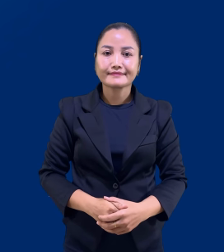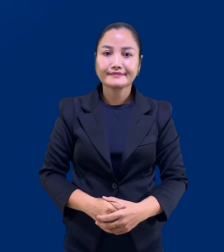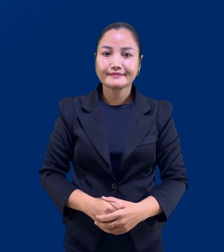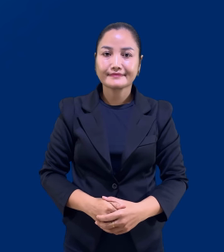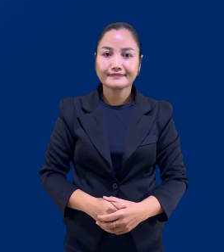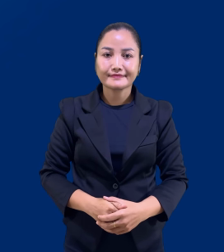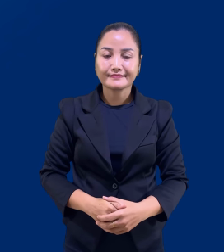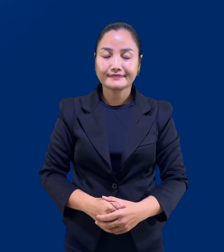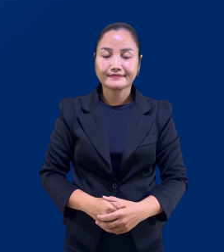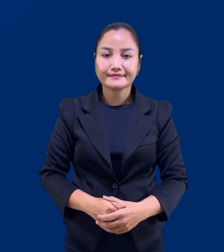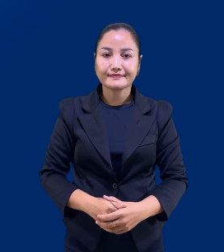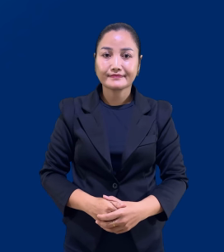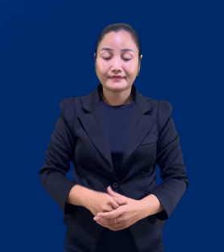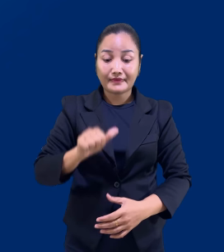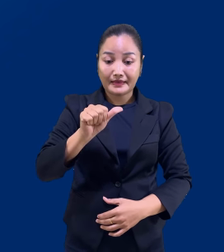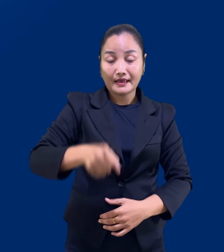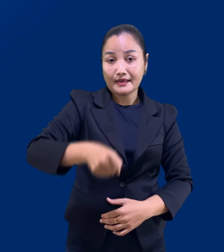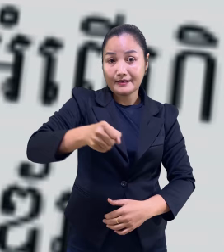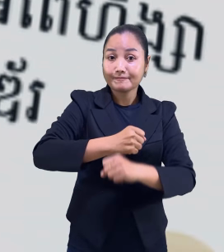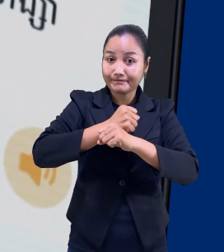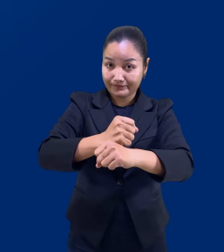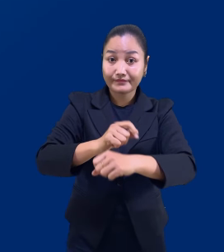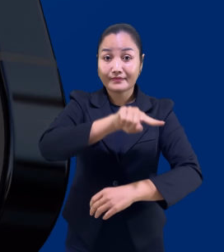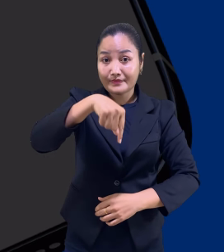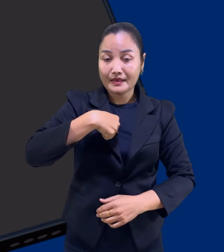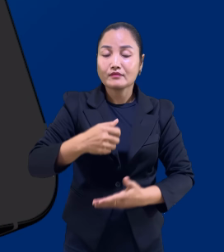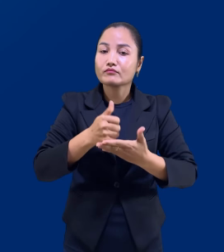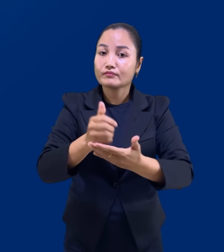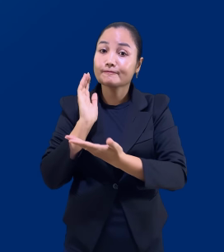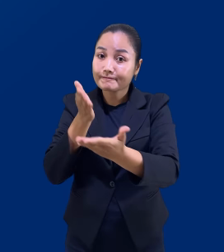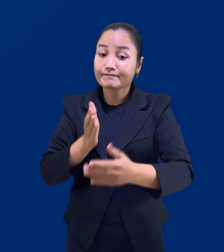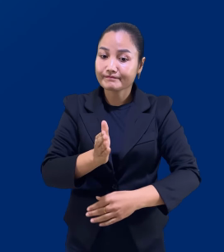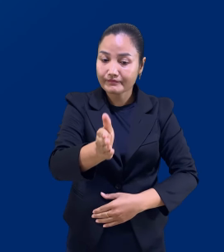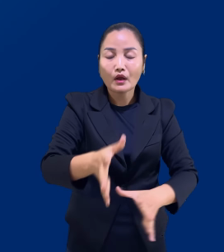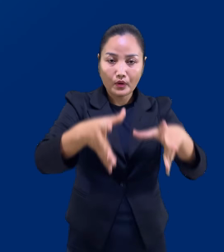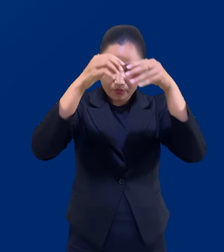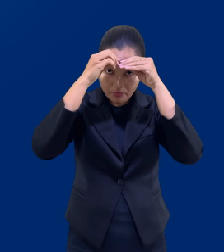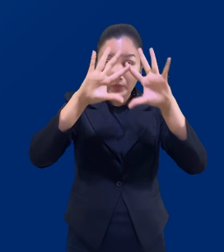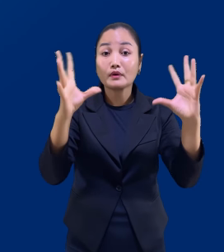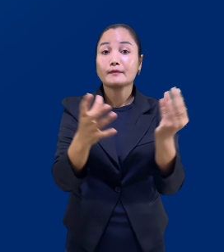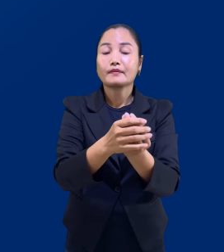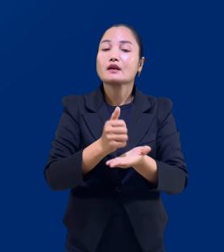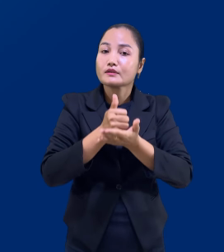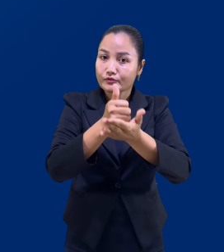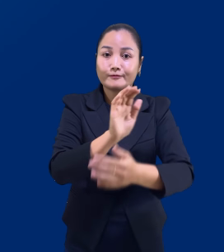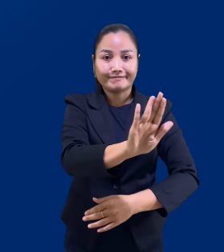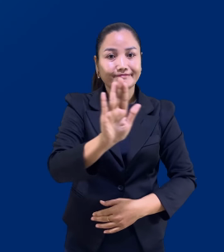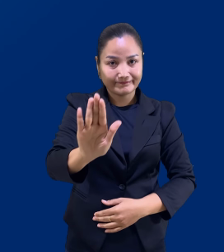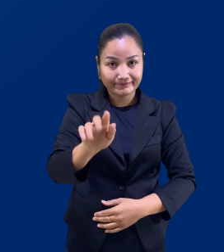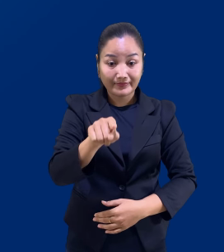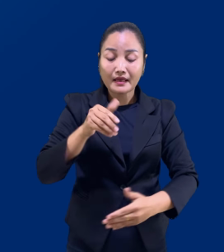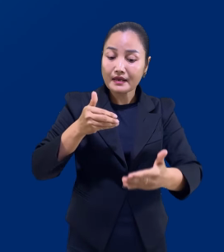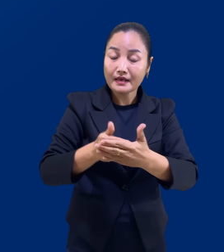012 91 10 10ឬ1280អេបសុវត្ថិភាពយើងឬ GBV Safe App មានសេវាជំនួយប